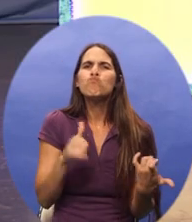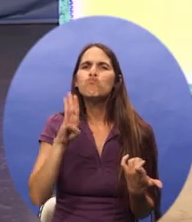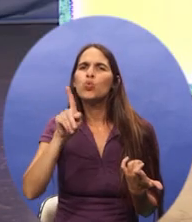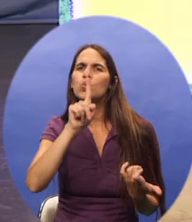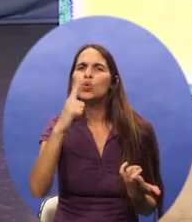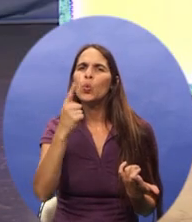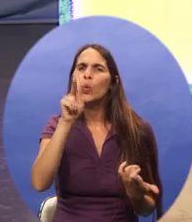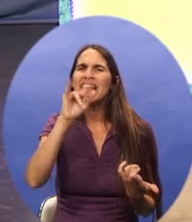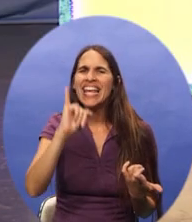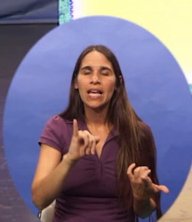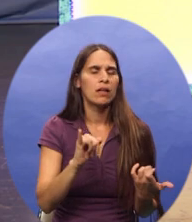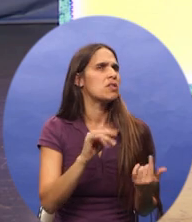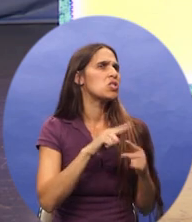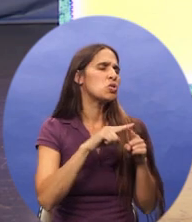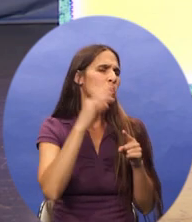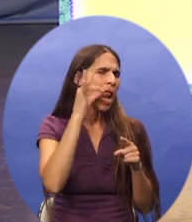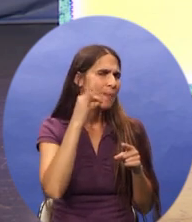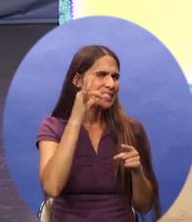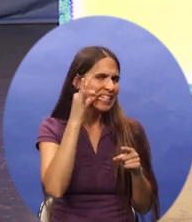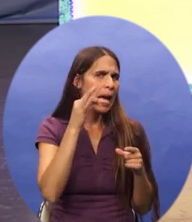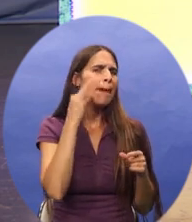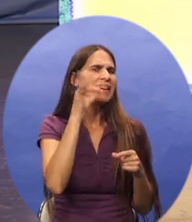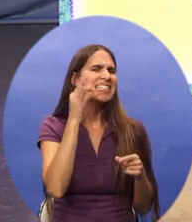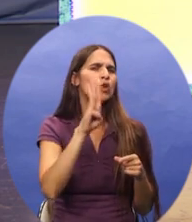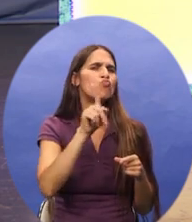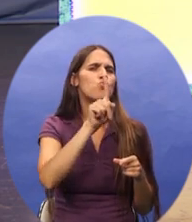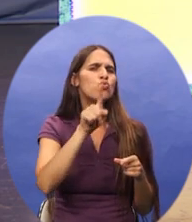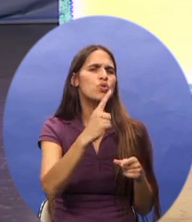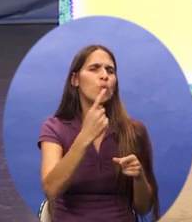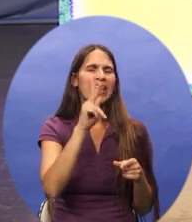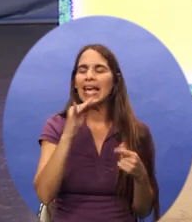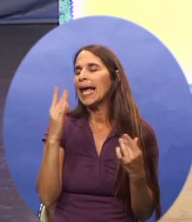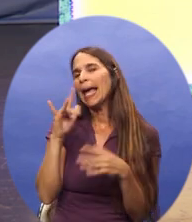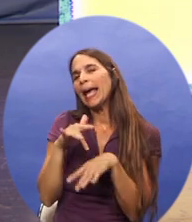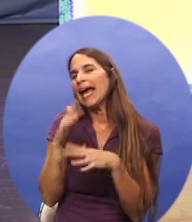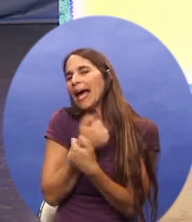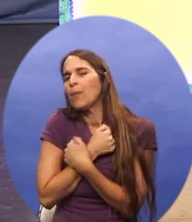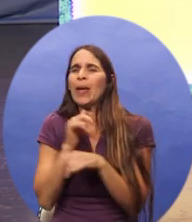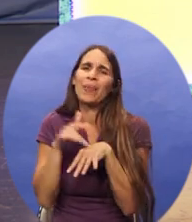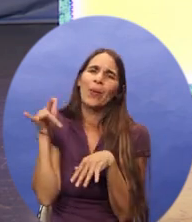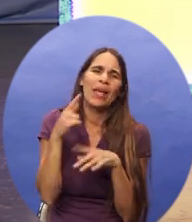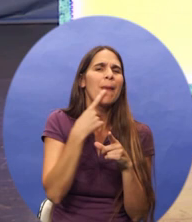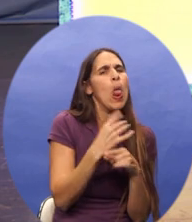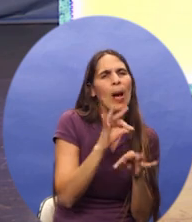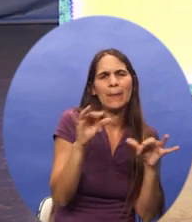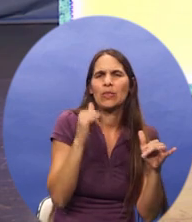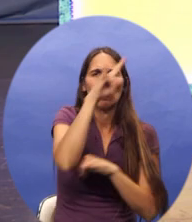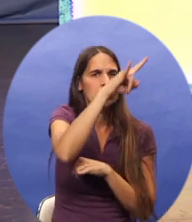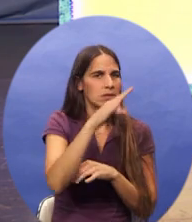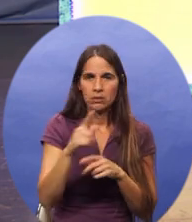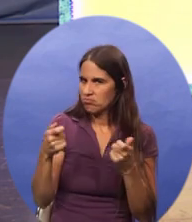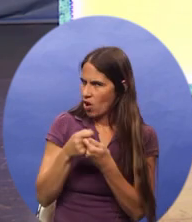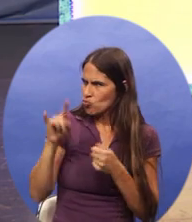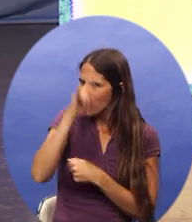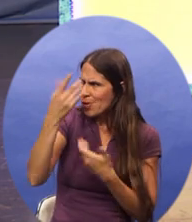בוזוקי? בוזוקי זה סוג של מסטיק. מסטיק בוזוקי. בוזוקי זה חיבוקי. פינוקי. סוזוקי. מתוקי. מלוכי. מטוס.